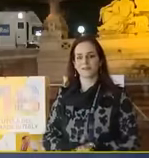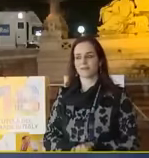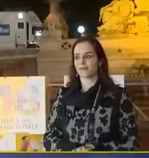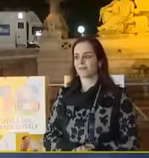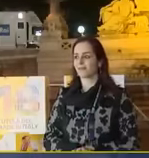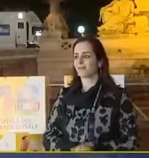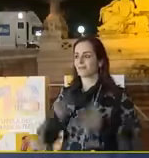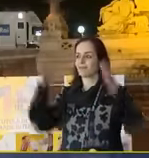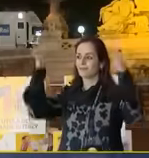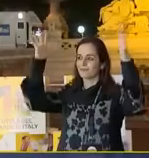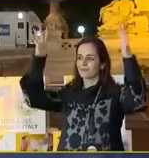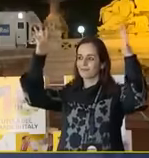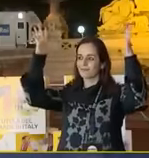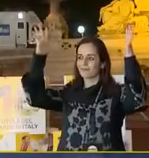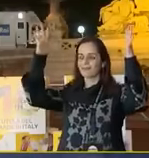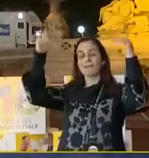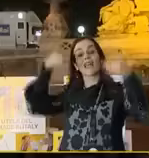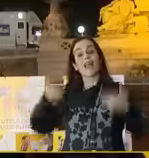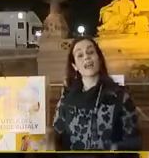E adesso